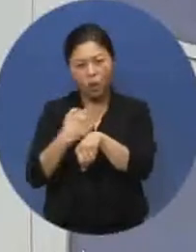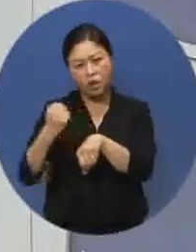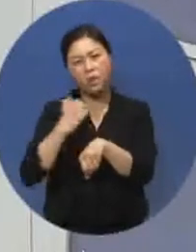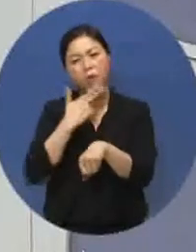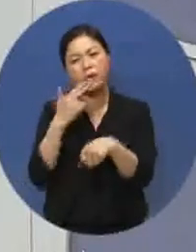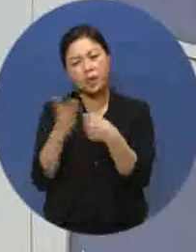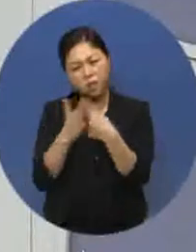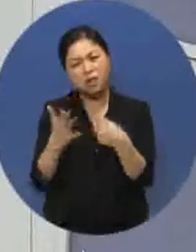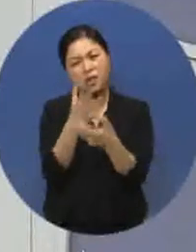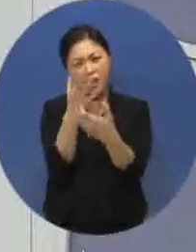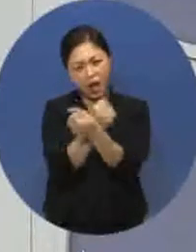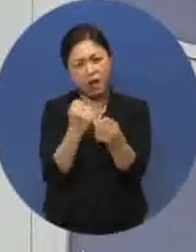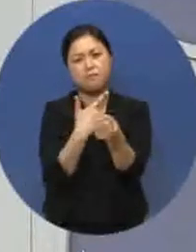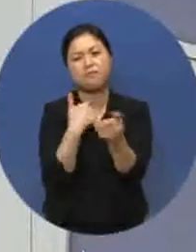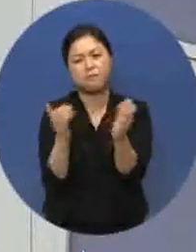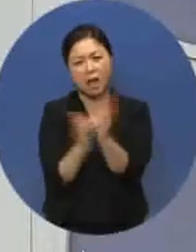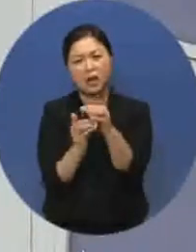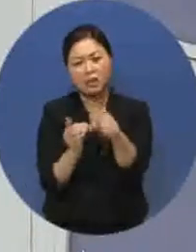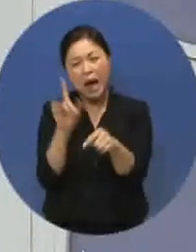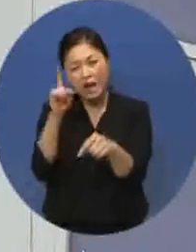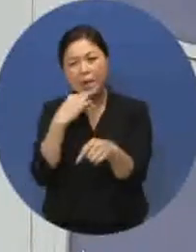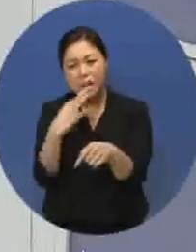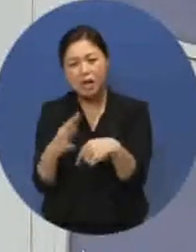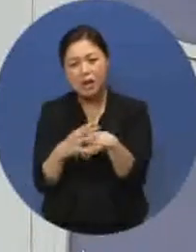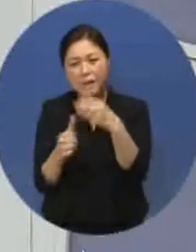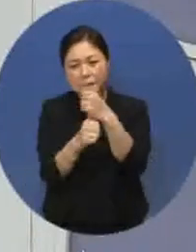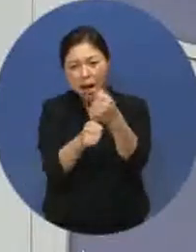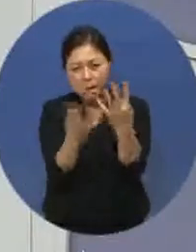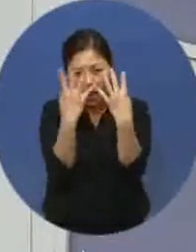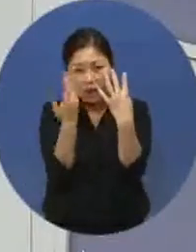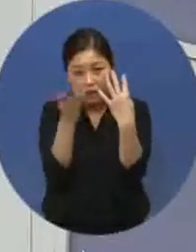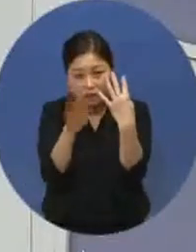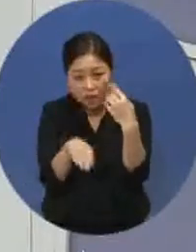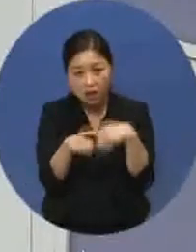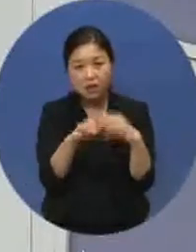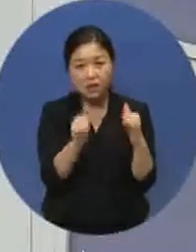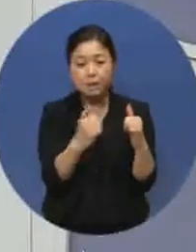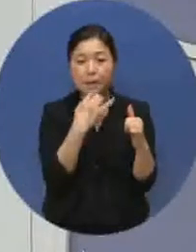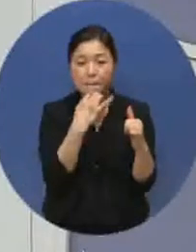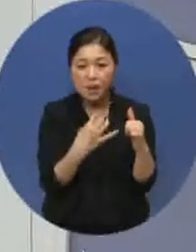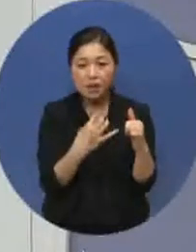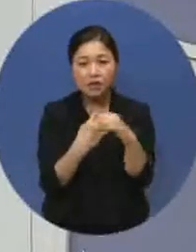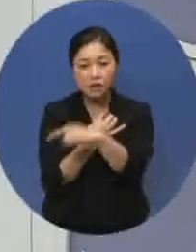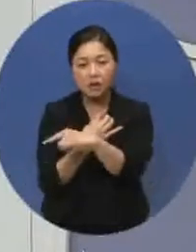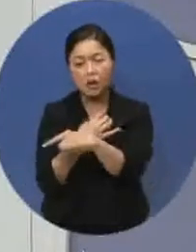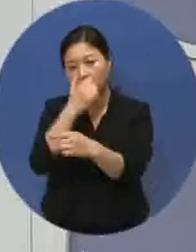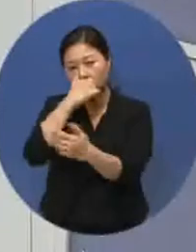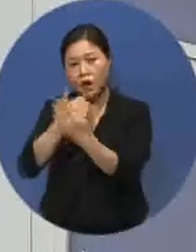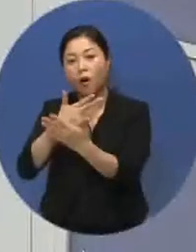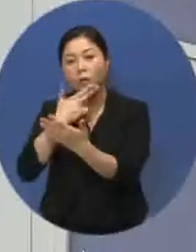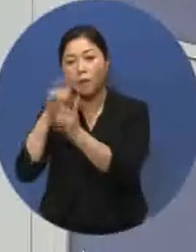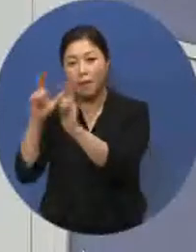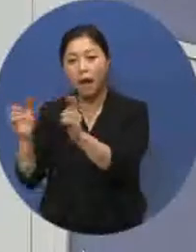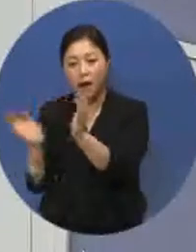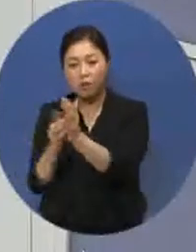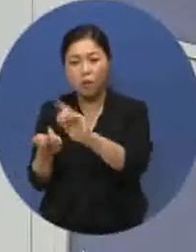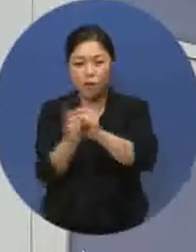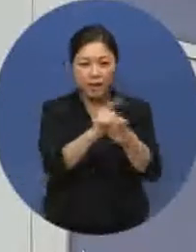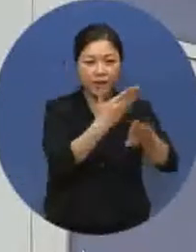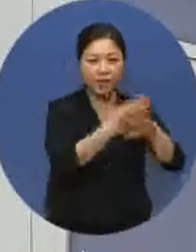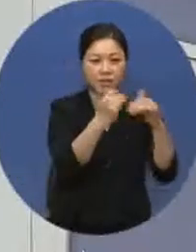거거든요. 그래서 그 사람만 구속이 되었었는데 결국 재판 결과 그분만 무죄를 받고 다른 사람들은 다시 구속되거나